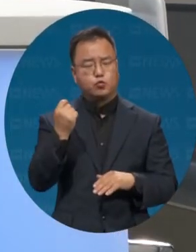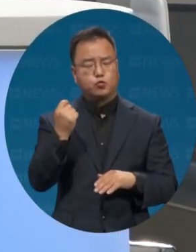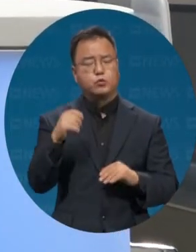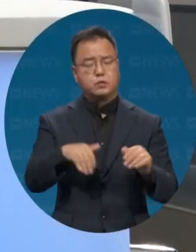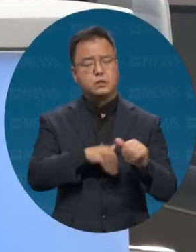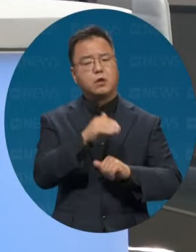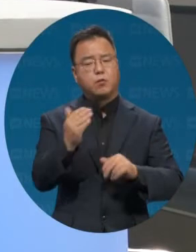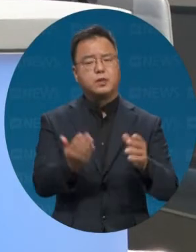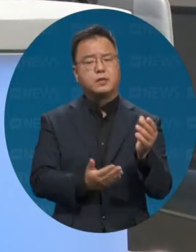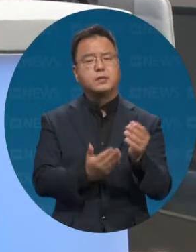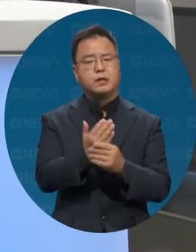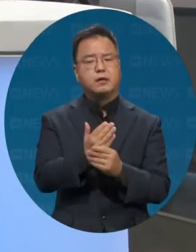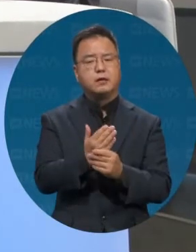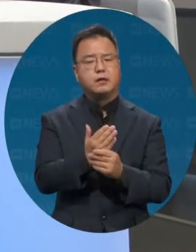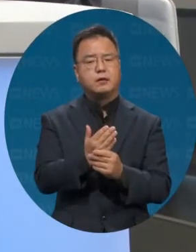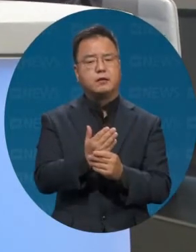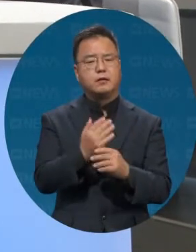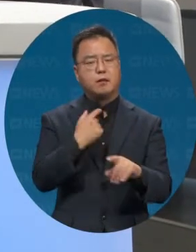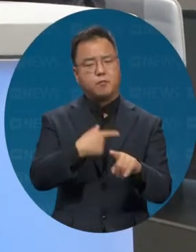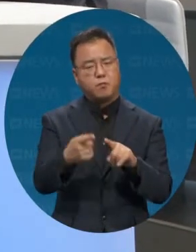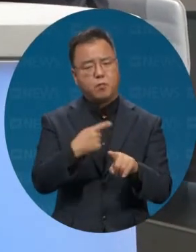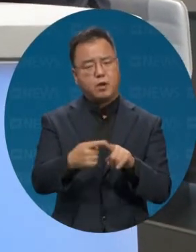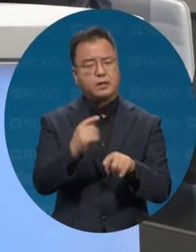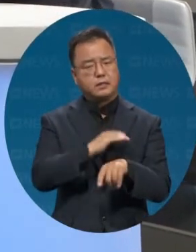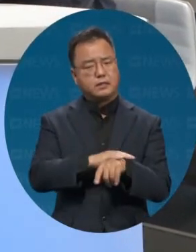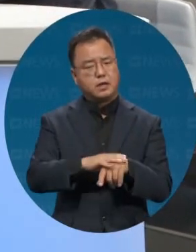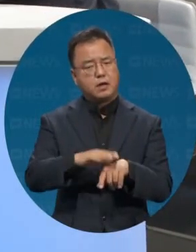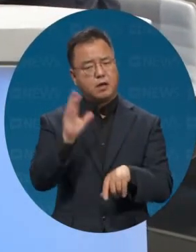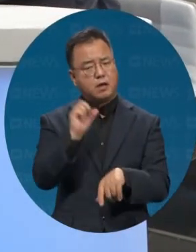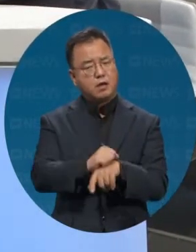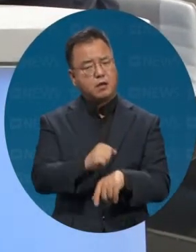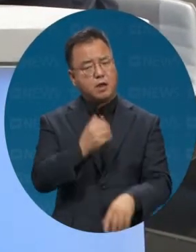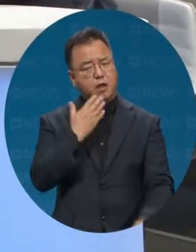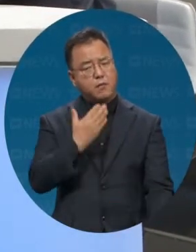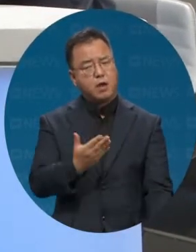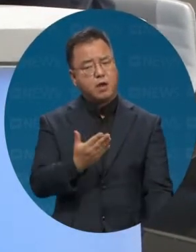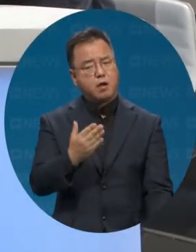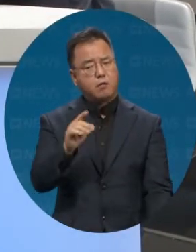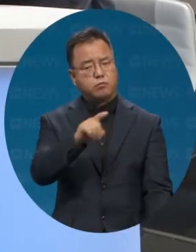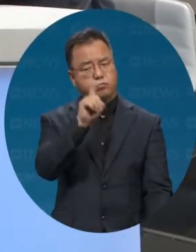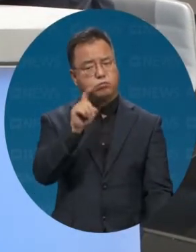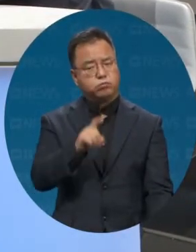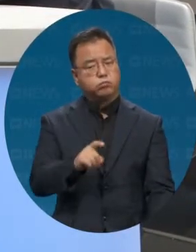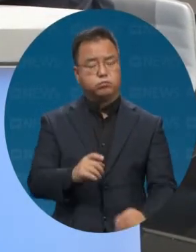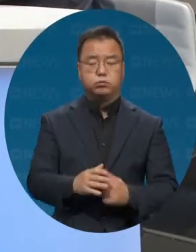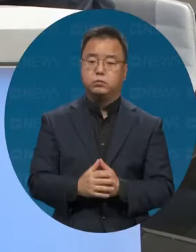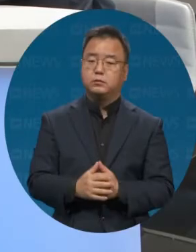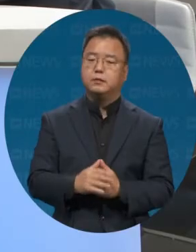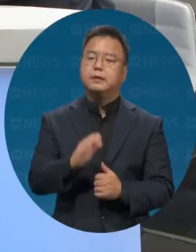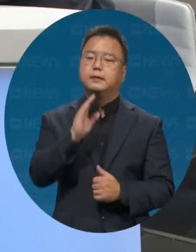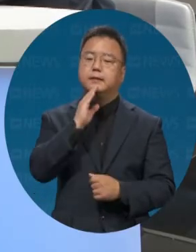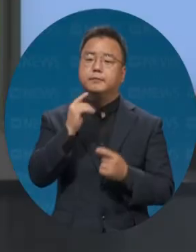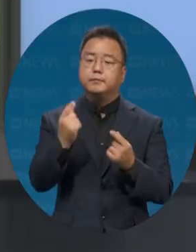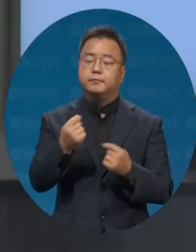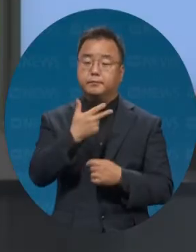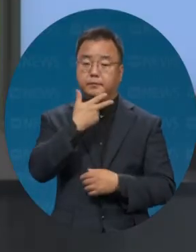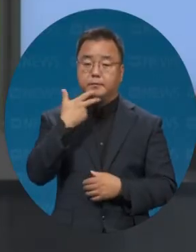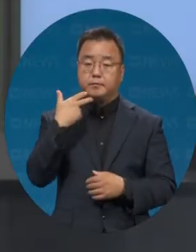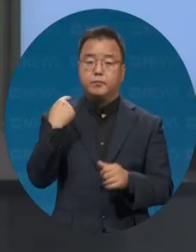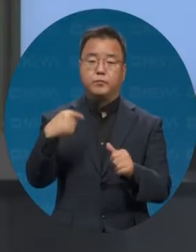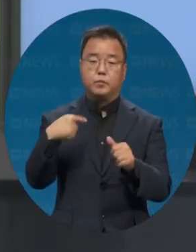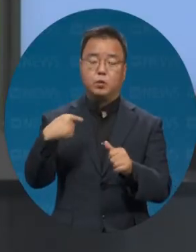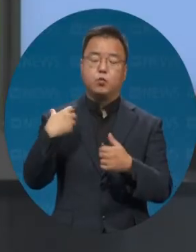있는 상황에서 과연 평가는 제대로 이루어질 수 있을까 이런 고민도 생기는데요 맞습니다 그래서 영 국 적 영국